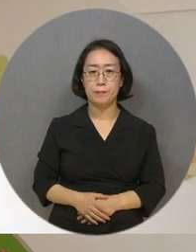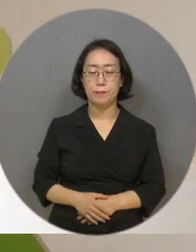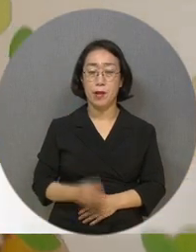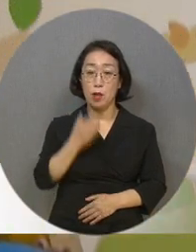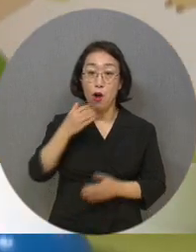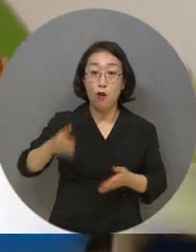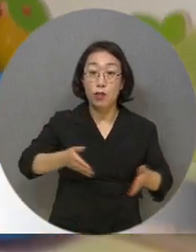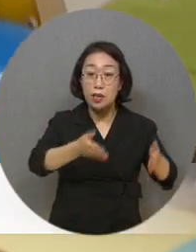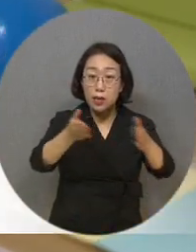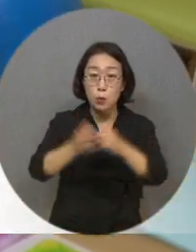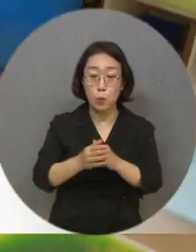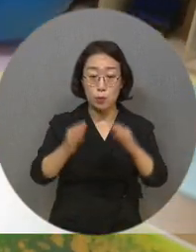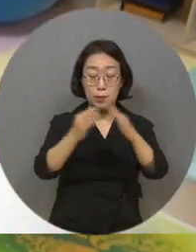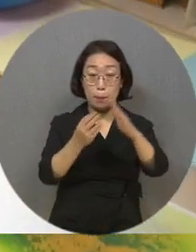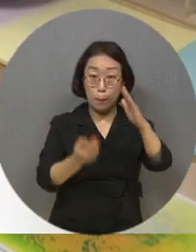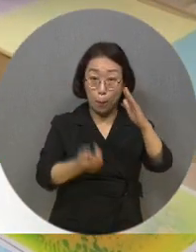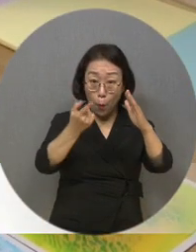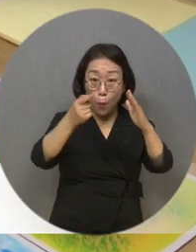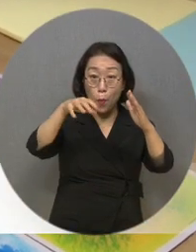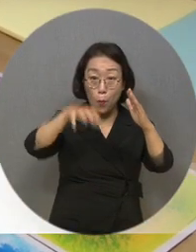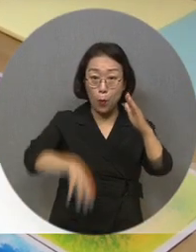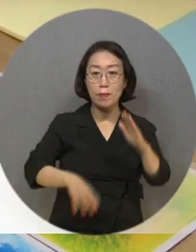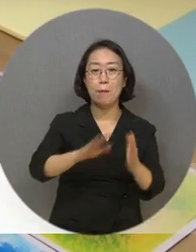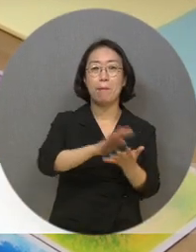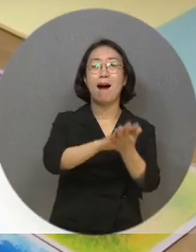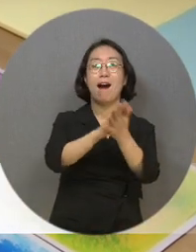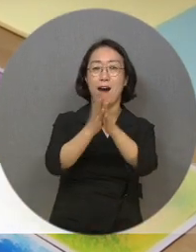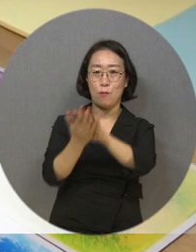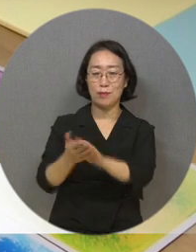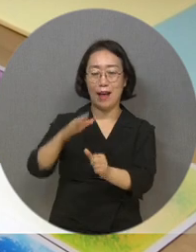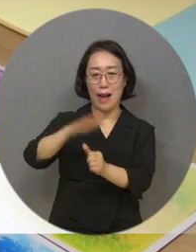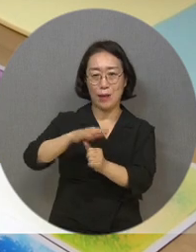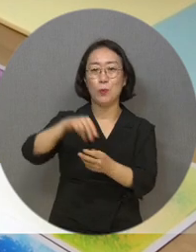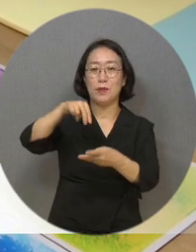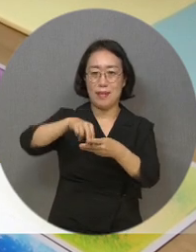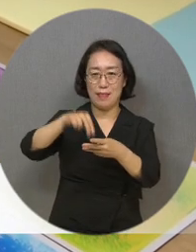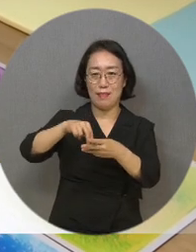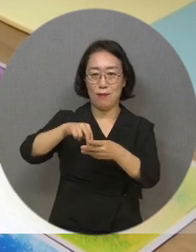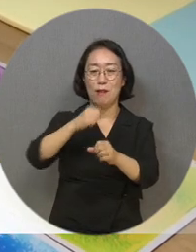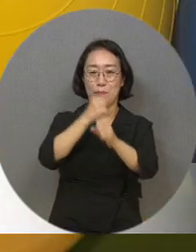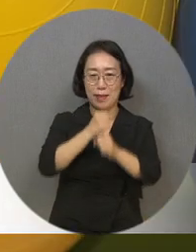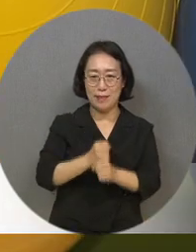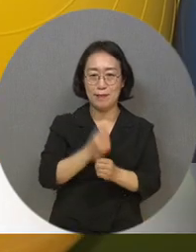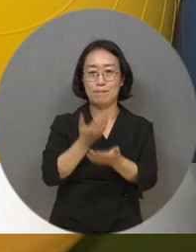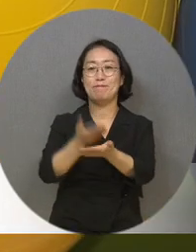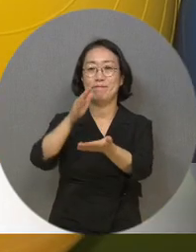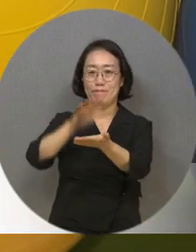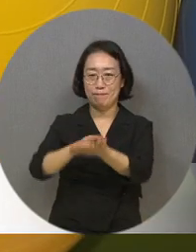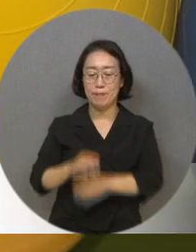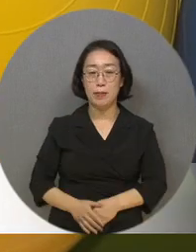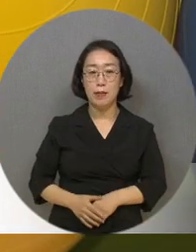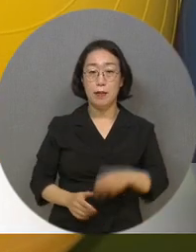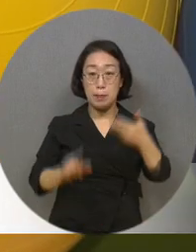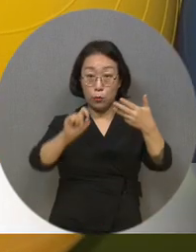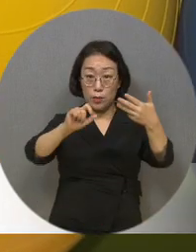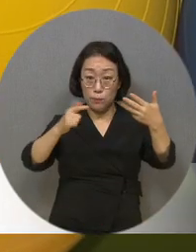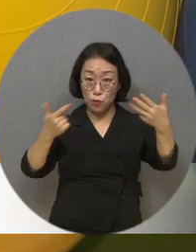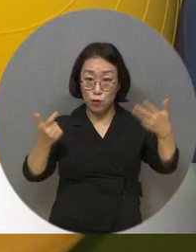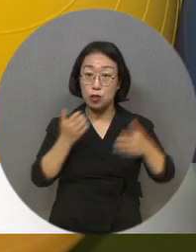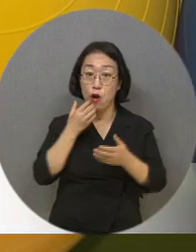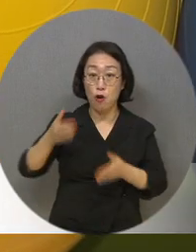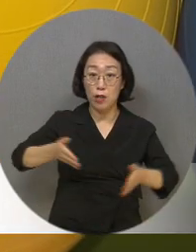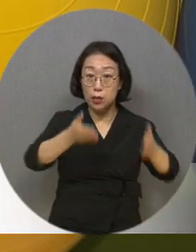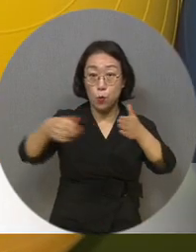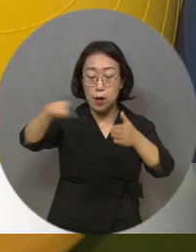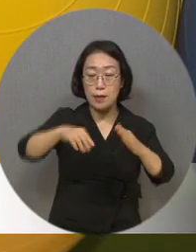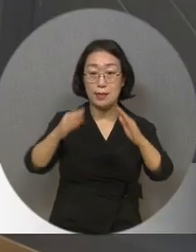경기도 지역의 빈집이 쾌적한 환경을 갖춘 아동돌봄센터로 탈바꿈했습니다. 지난 16일 경기도는 경기도